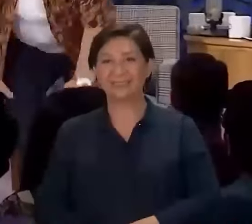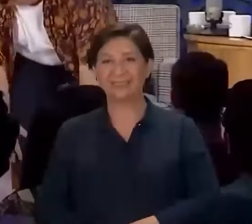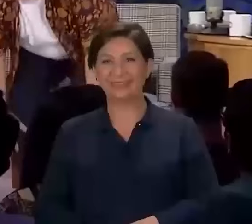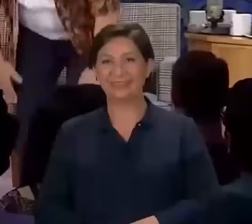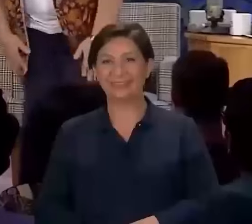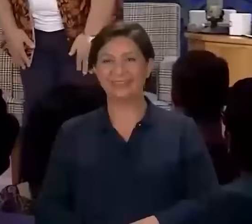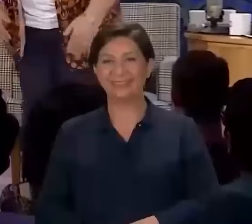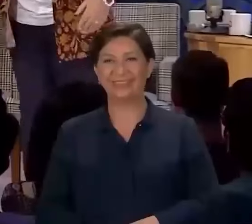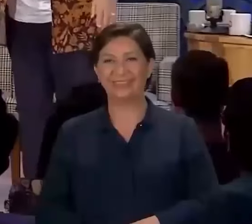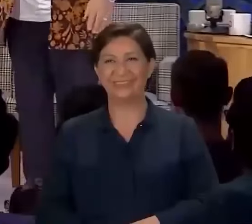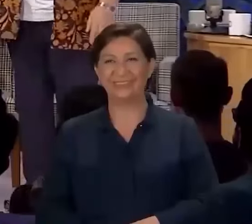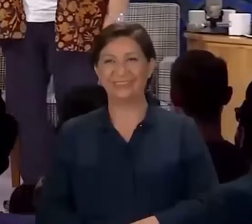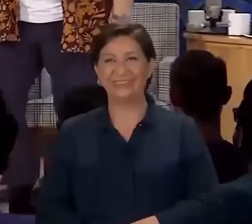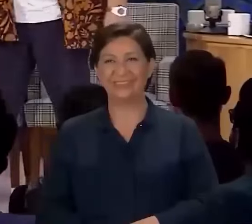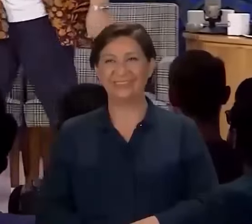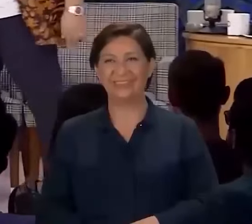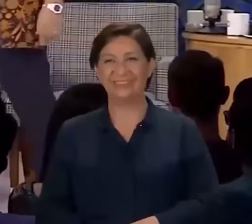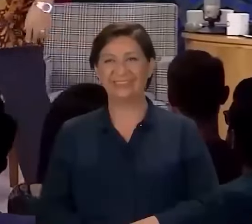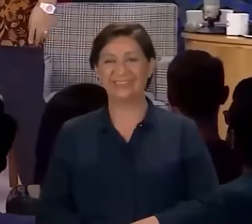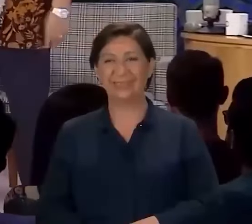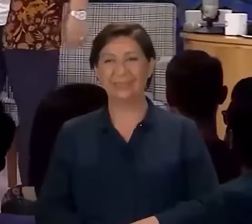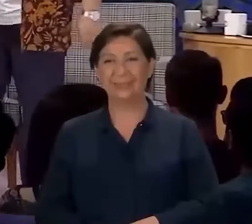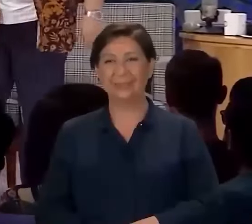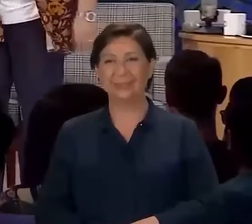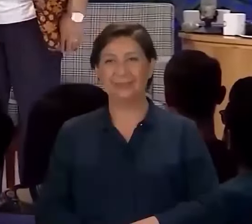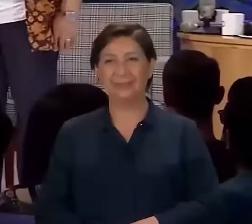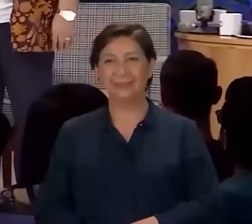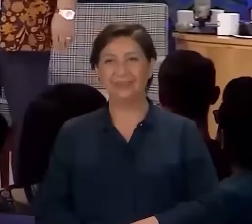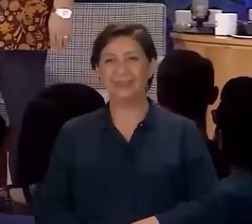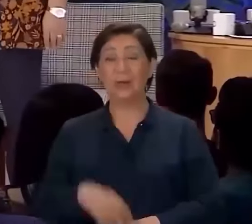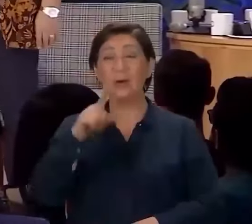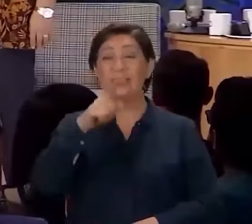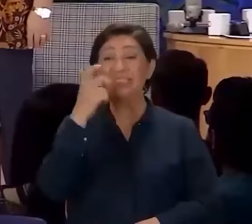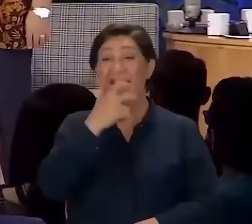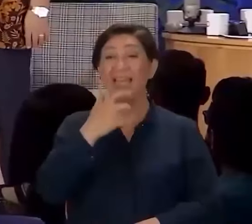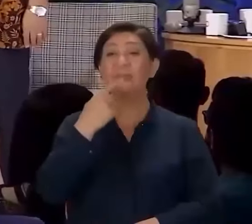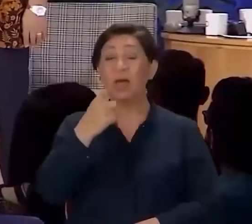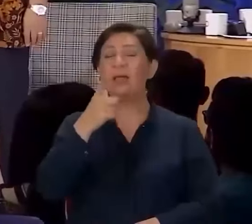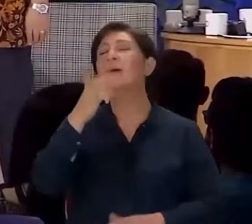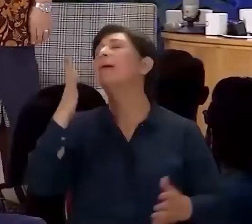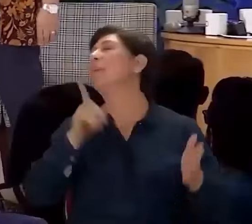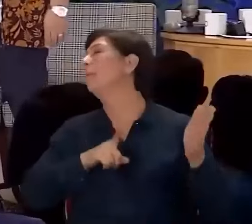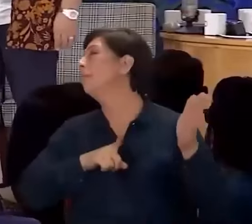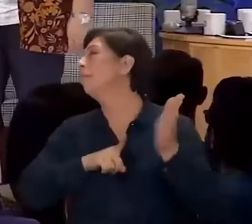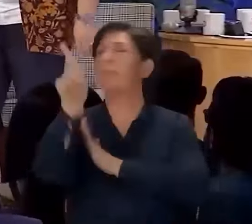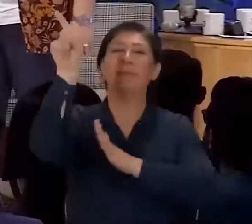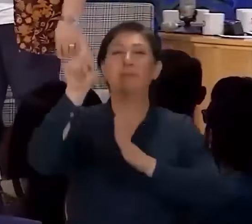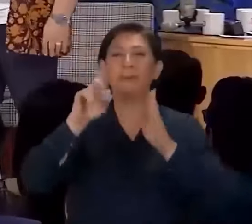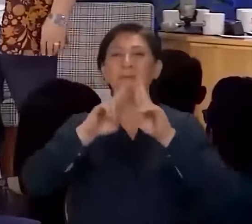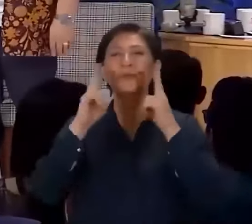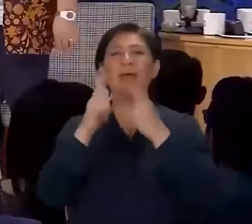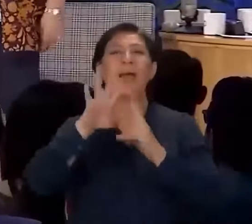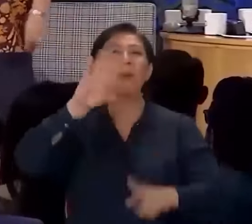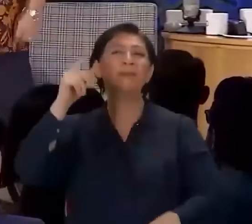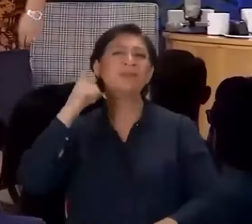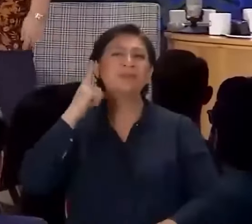toes. İki büklüm kalacağız yemin ederim. Bir daha yap, bir daha yap. Bülent abi bunu söyledin, öttürürsün. Ciddi söylüyorum, bütün dünyada.